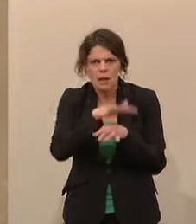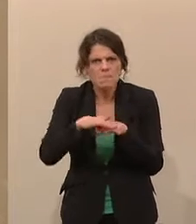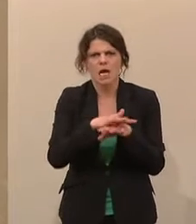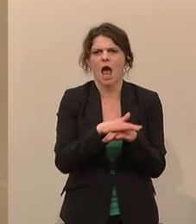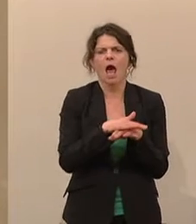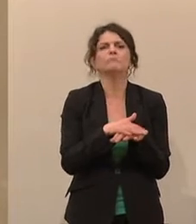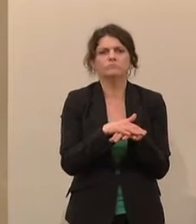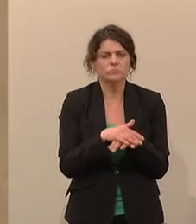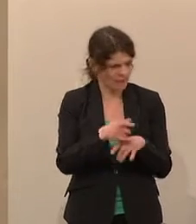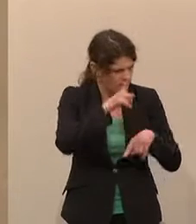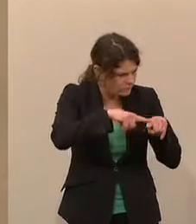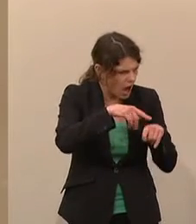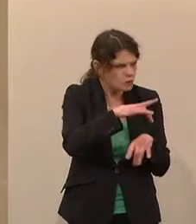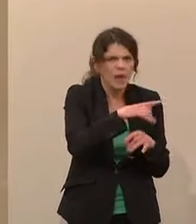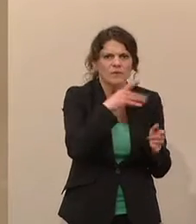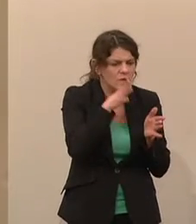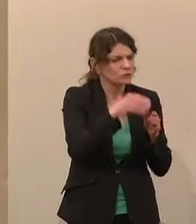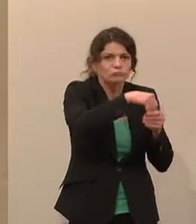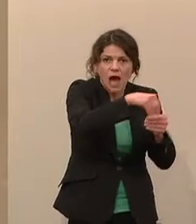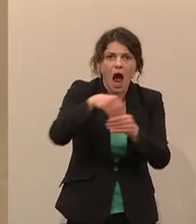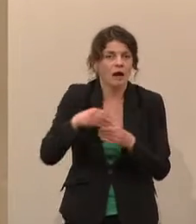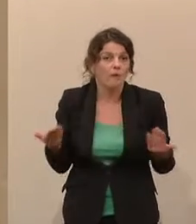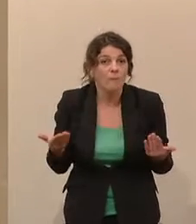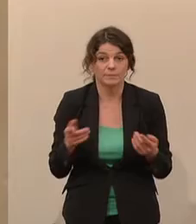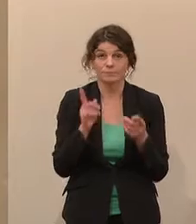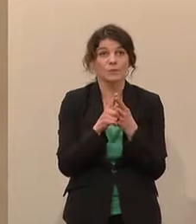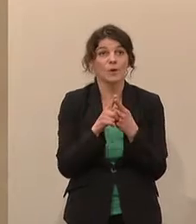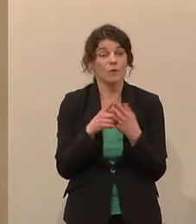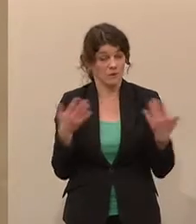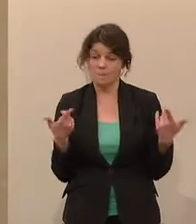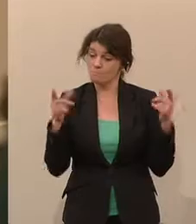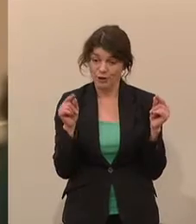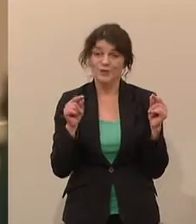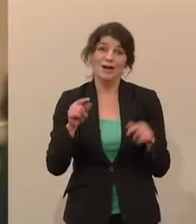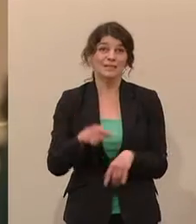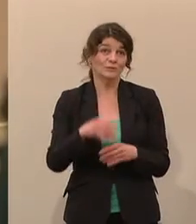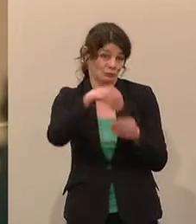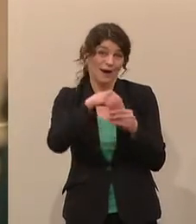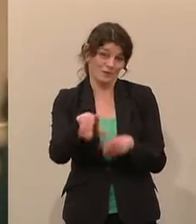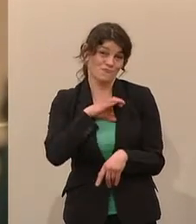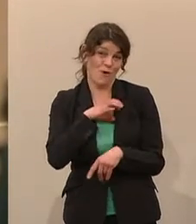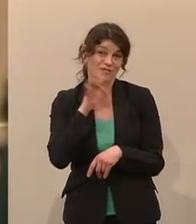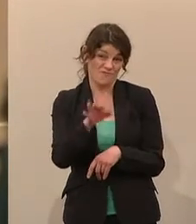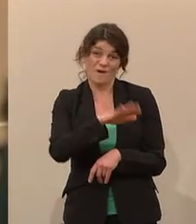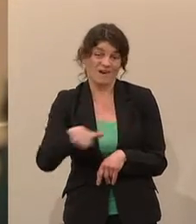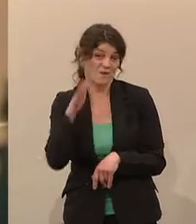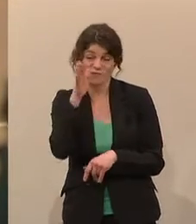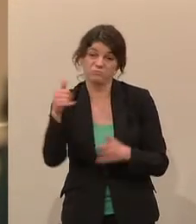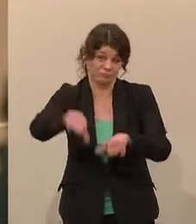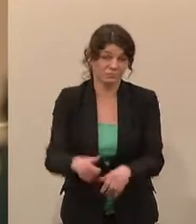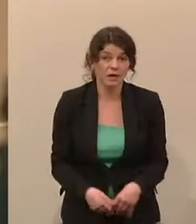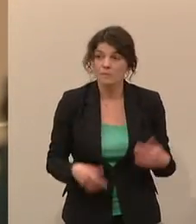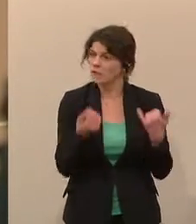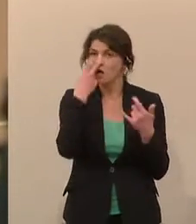Schulbereich wird an den falschen Stellen gespart und bei den Chancen der Kinder gespart. Wie schaut es jetzt bei der